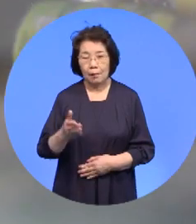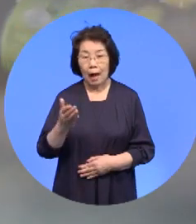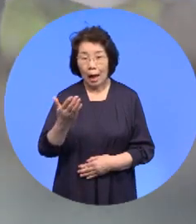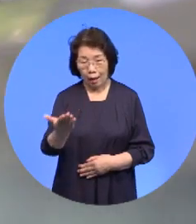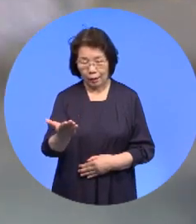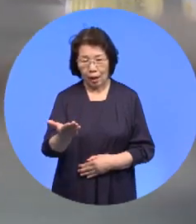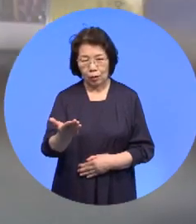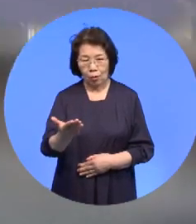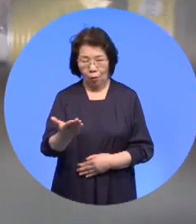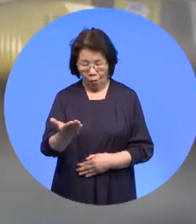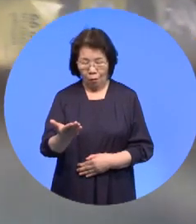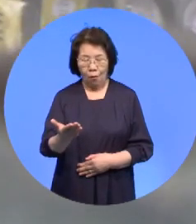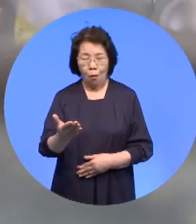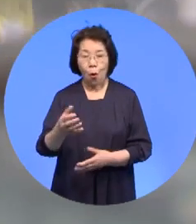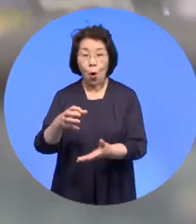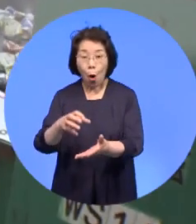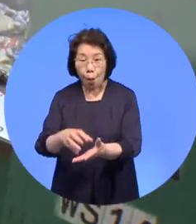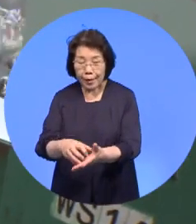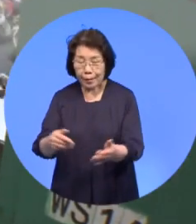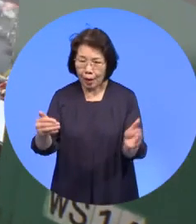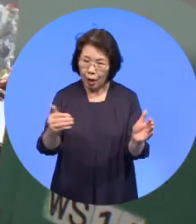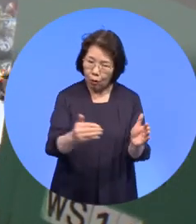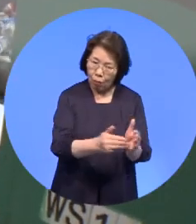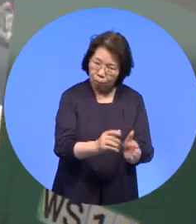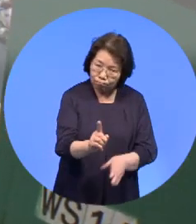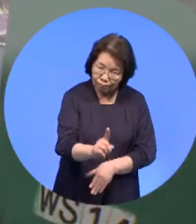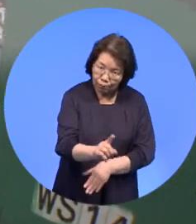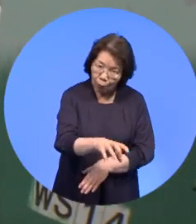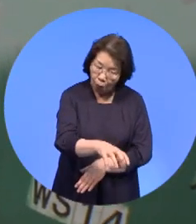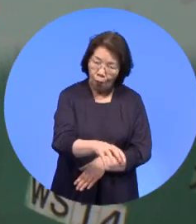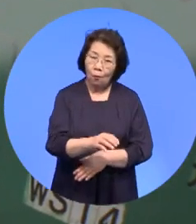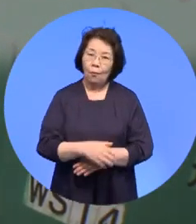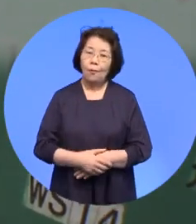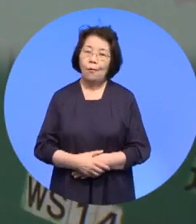のごみ最後にはどこへ行き着くのでしょう